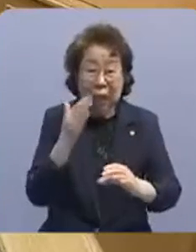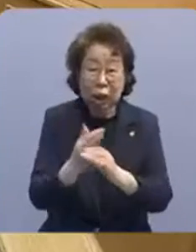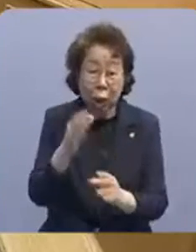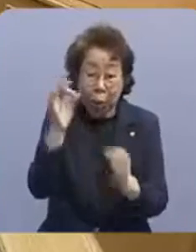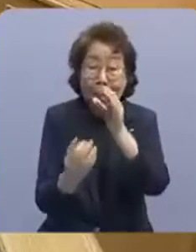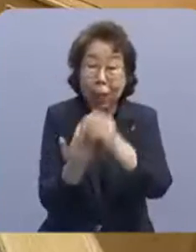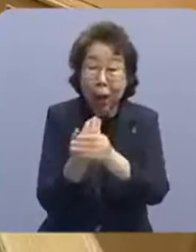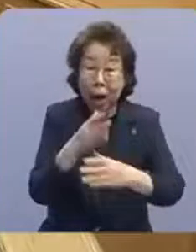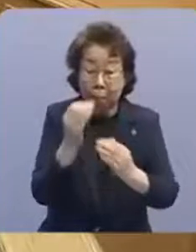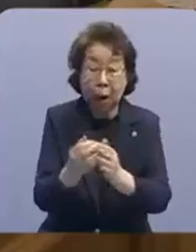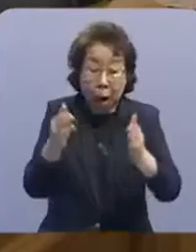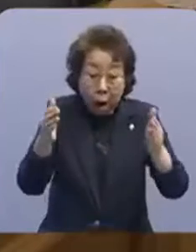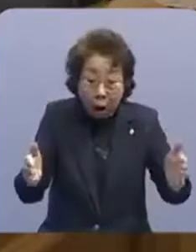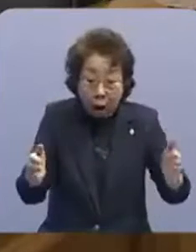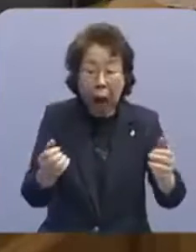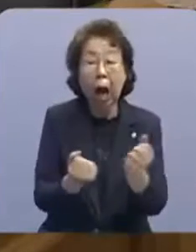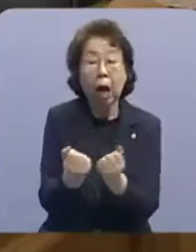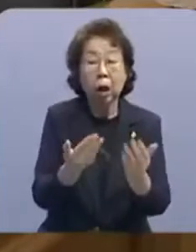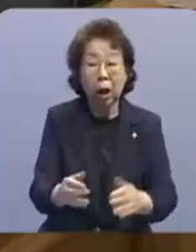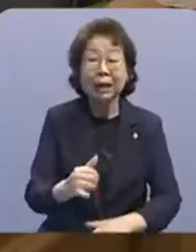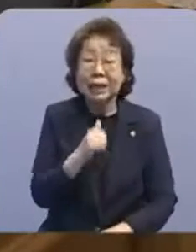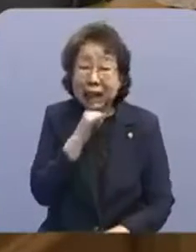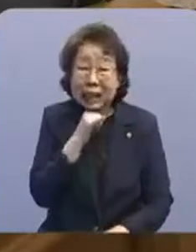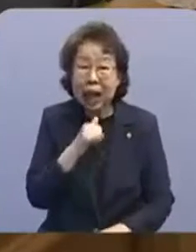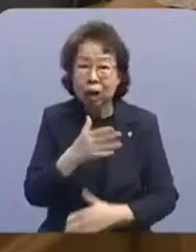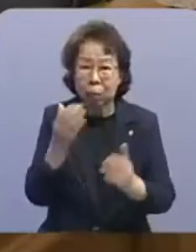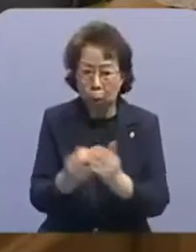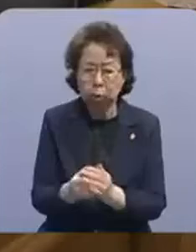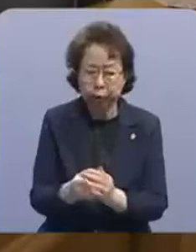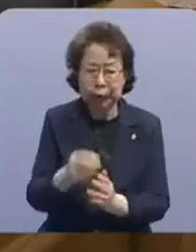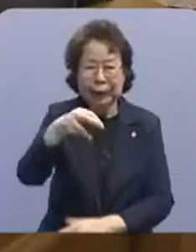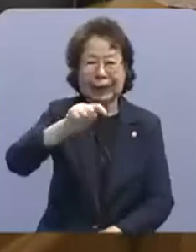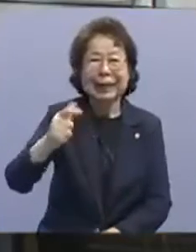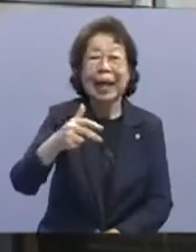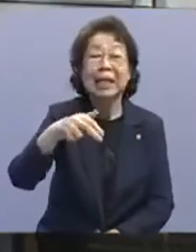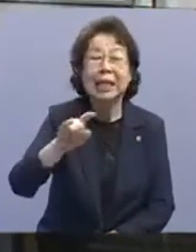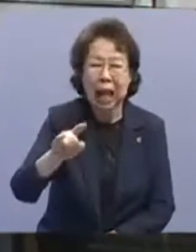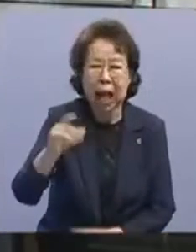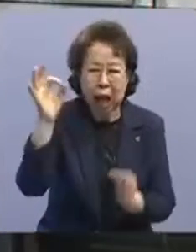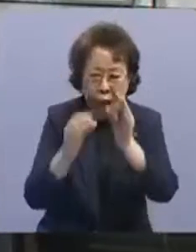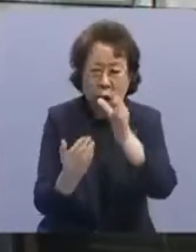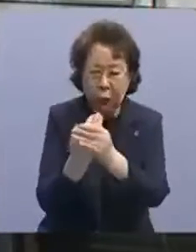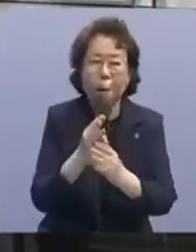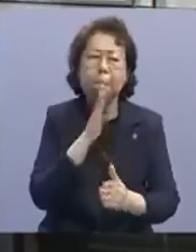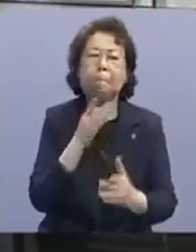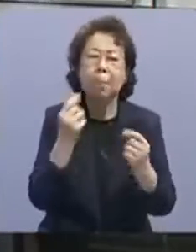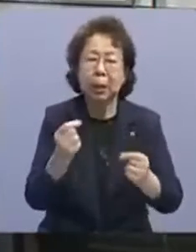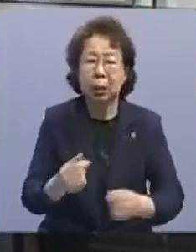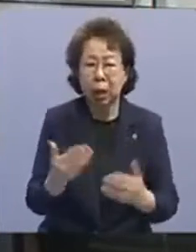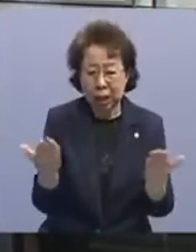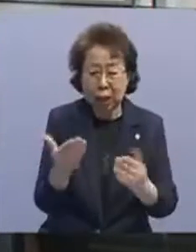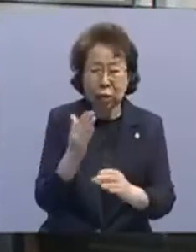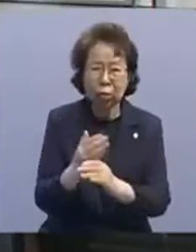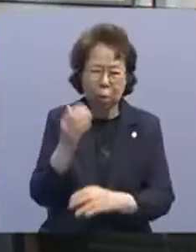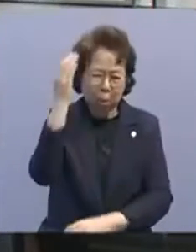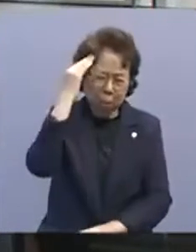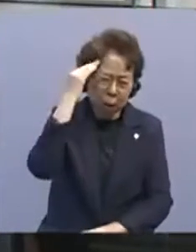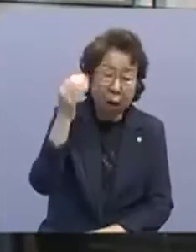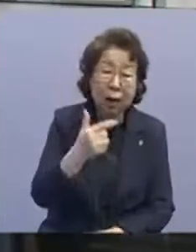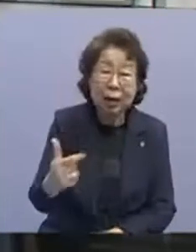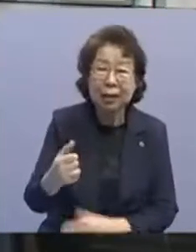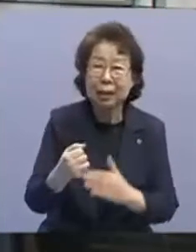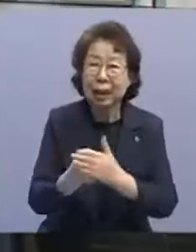범위를 폭넓게 해석해 자살을 산재로 인정한 판결입니다 업무로 인한 스트레스가 원인으로 작용하여 서